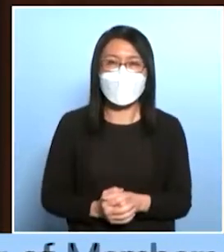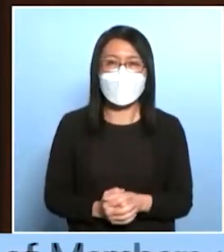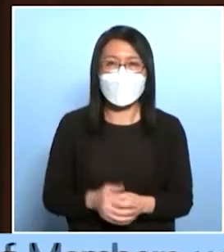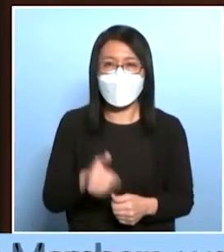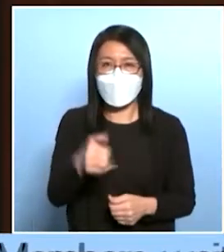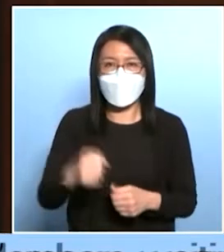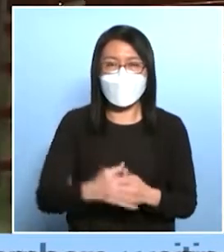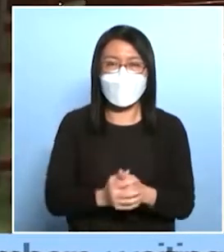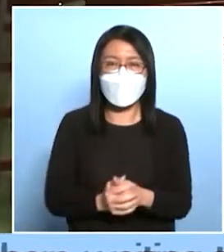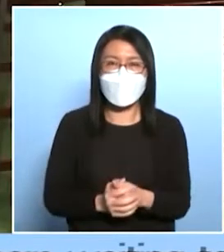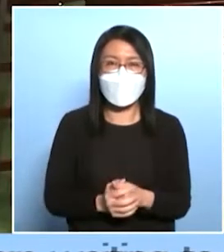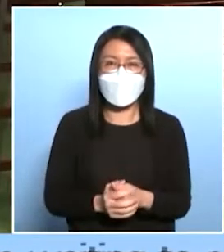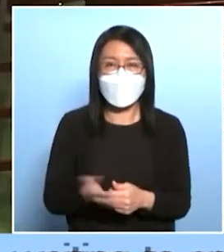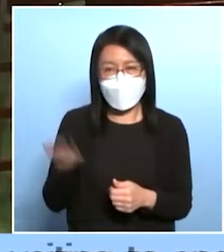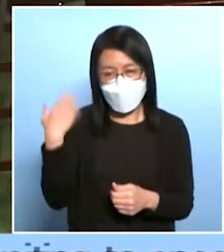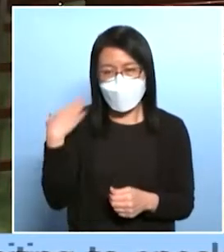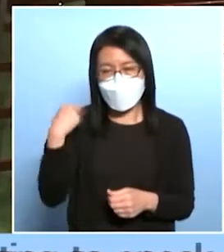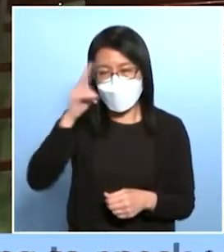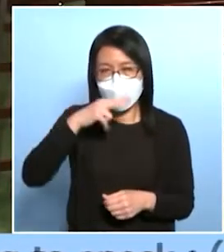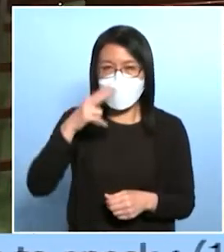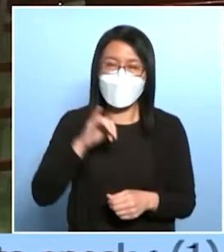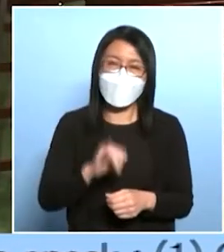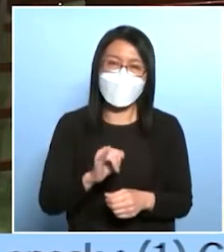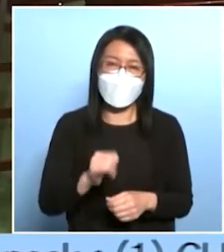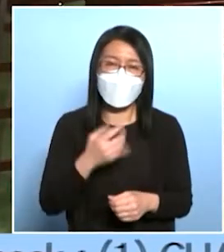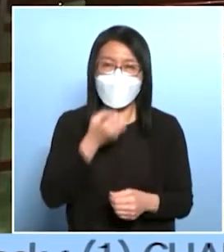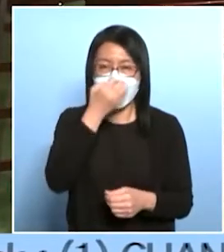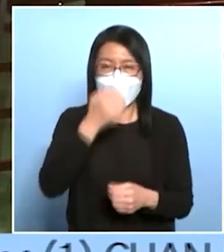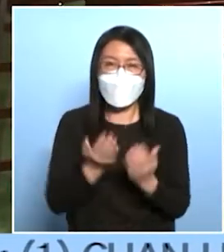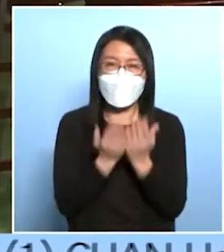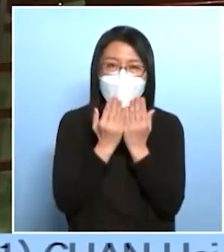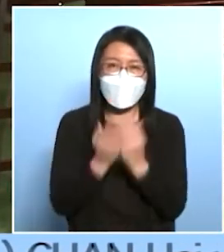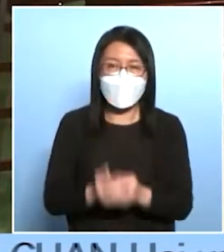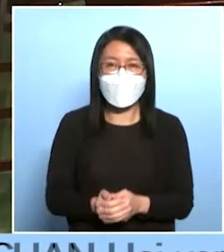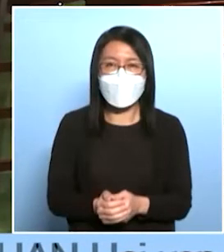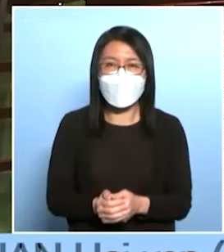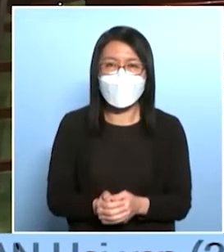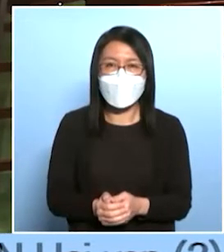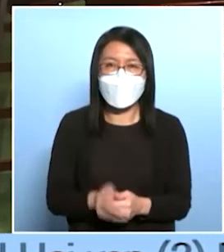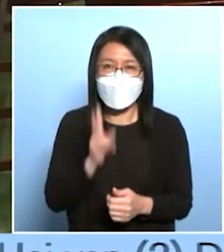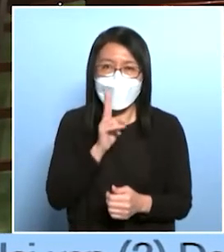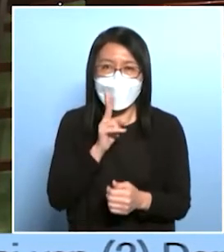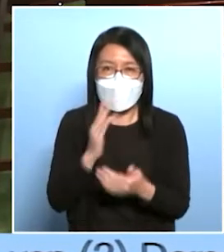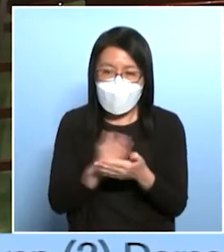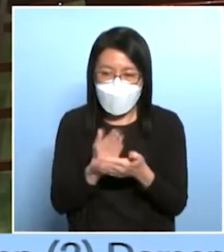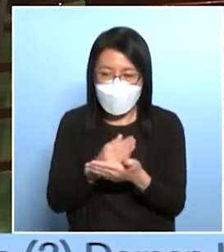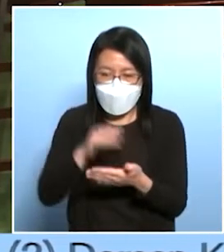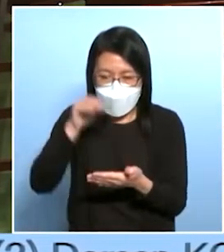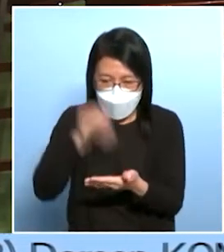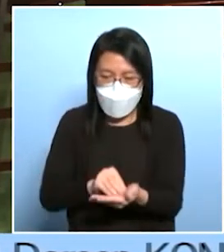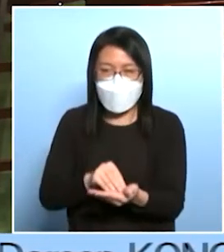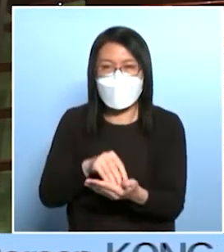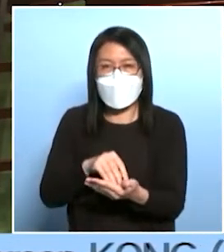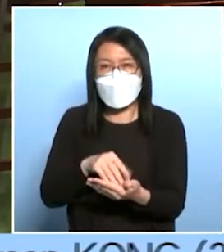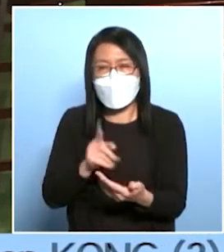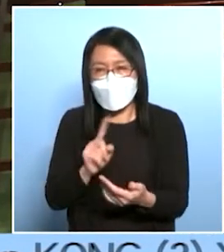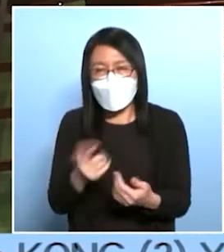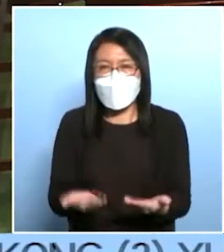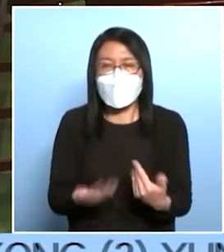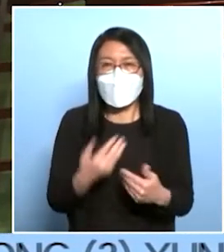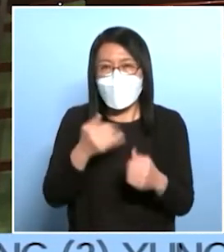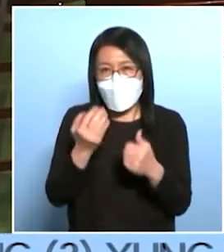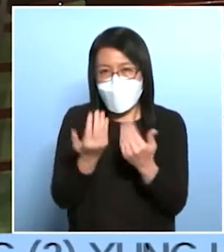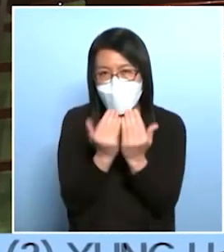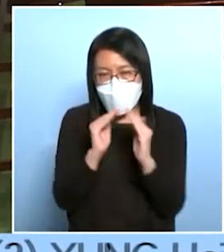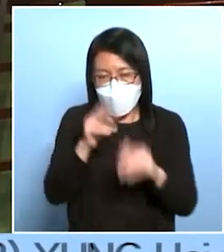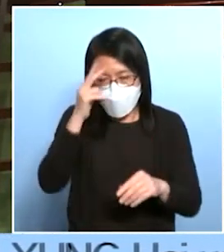多謝主席。過去咧，成日都有人批評啦，香港讀書咧就係一試定生死。學校咧每日咧都係催谷啦，學生